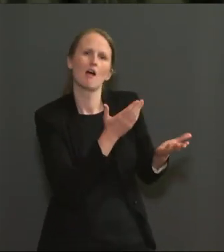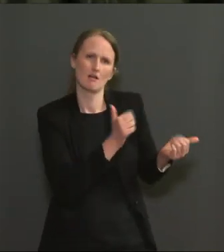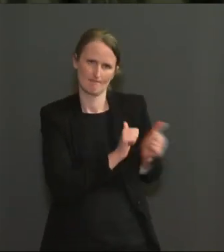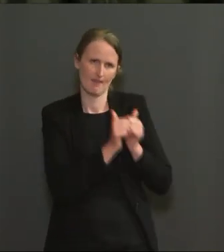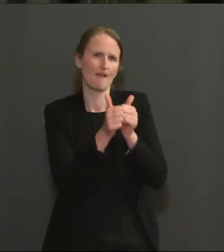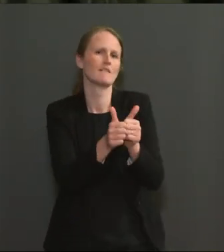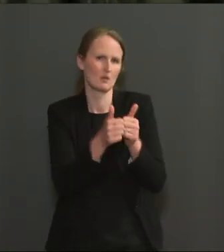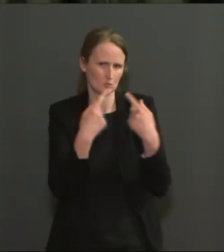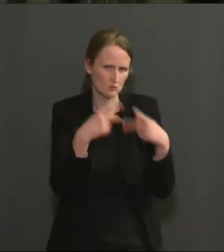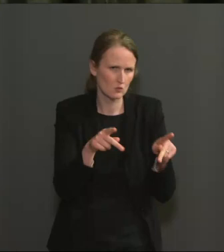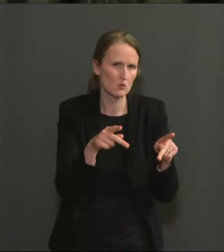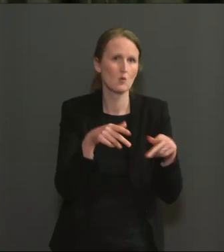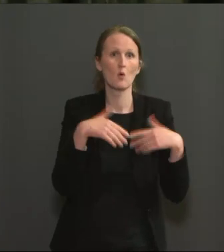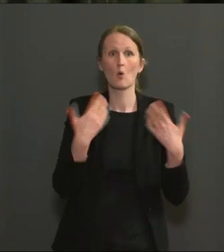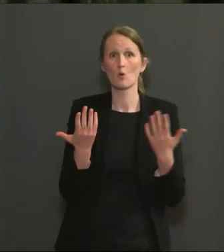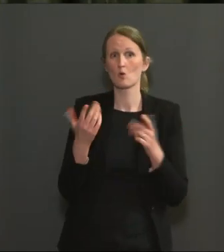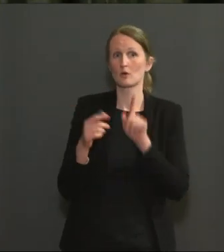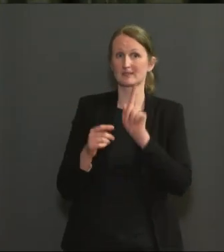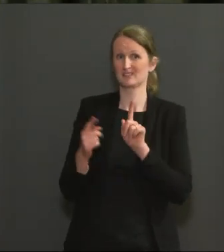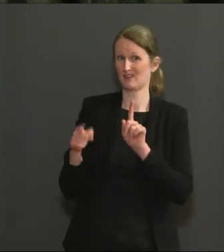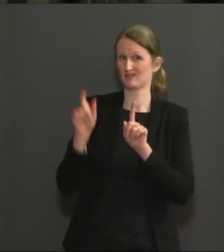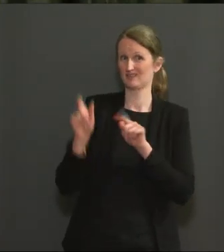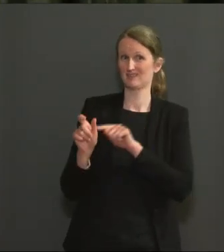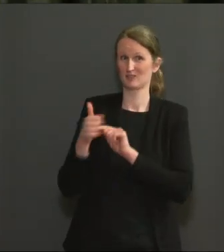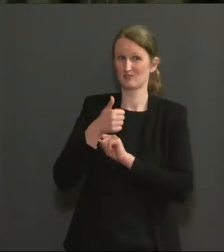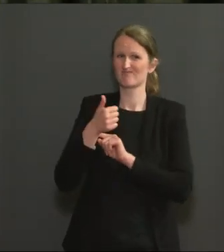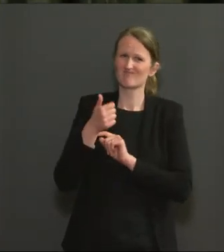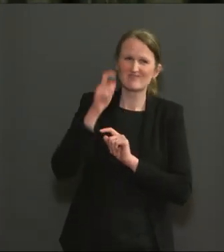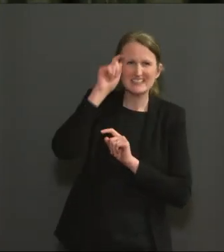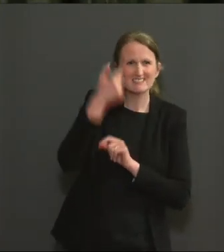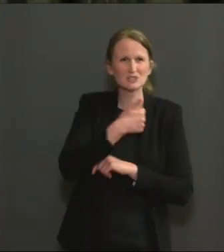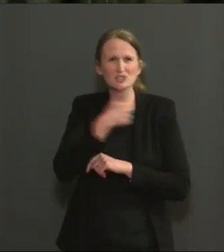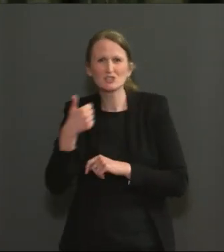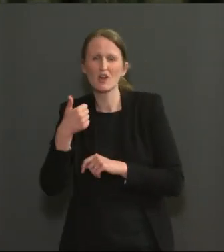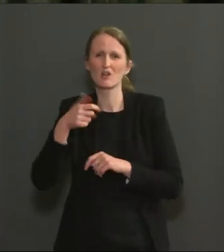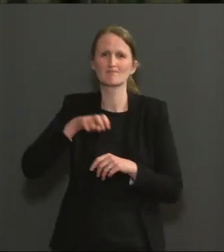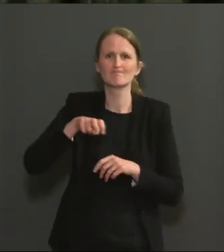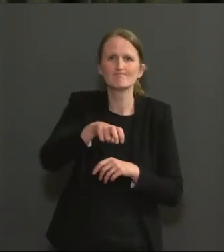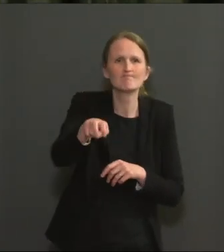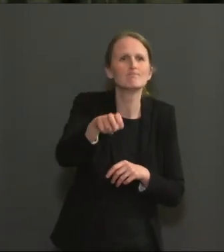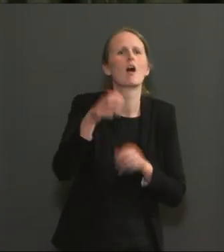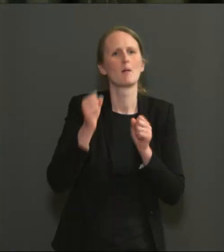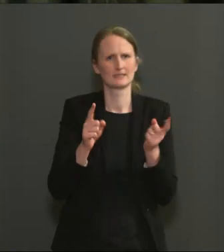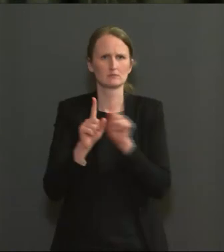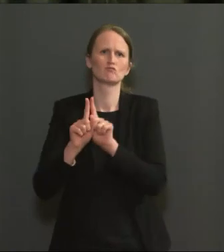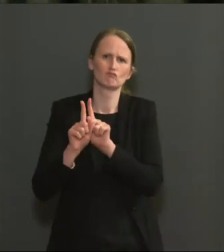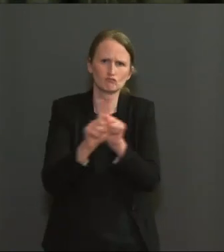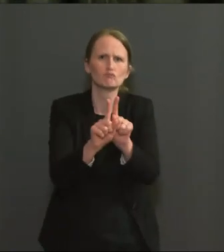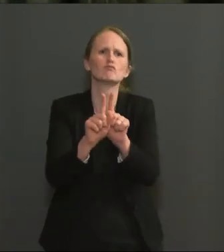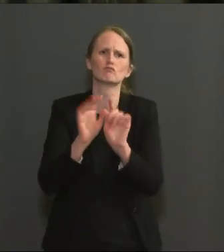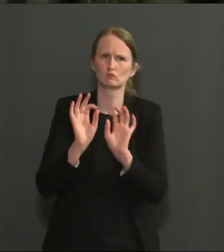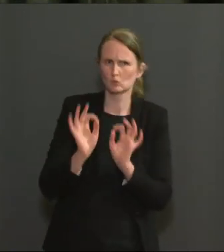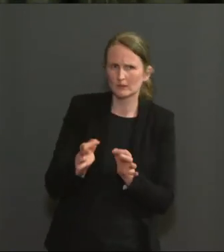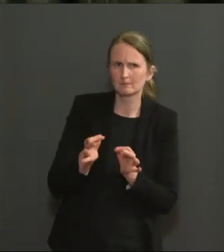difficultés par exemple pour se mouvoir peut se faire accompagner plutôt que les accompagner peut-être pouvons-nous tout tout simplement les